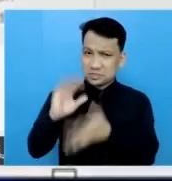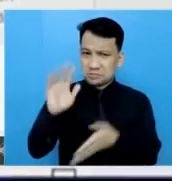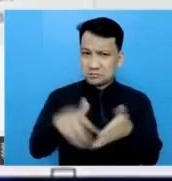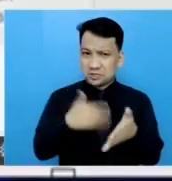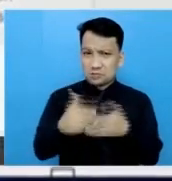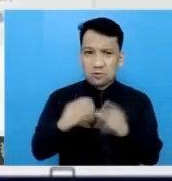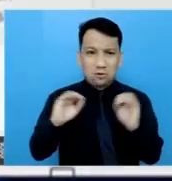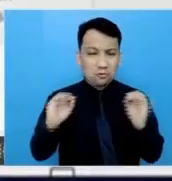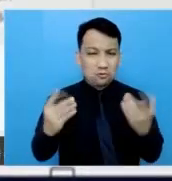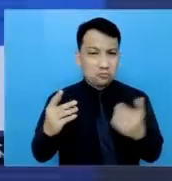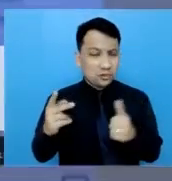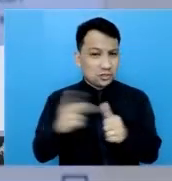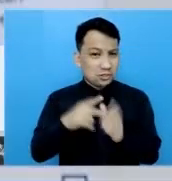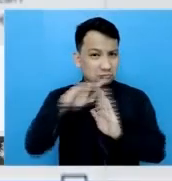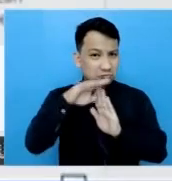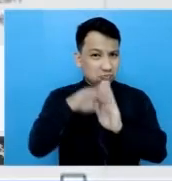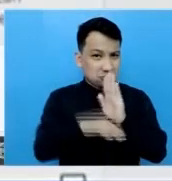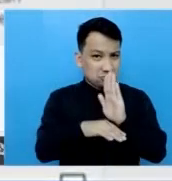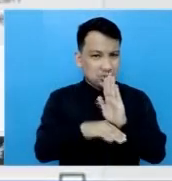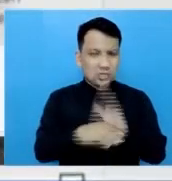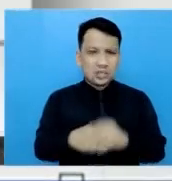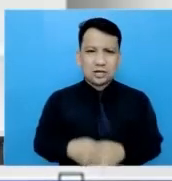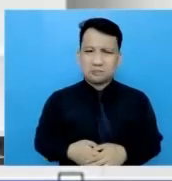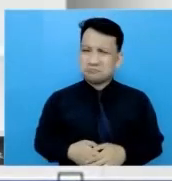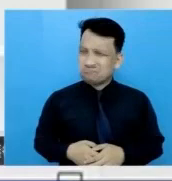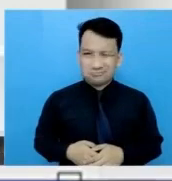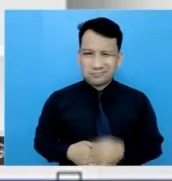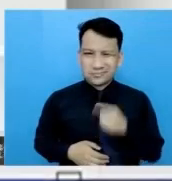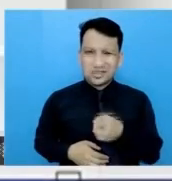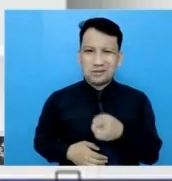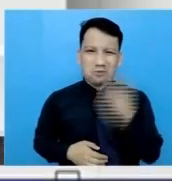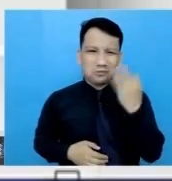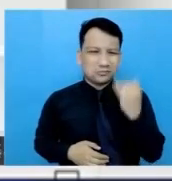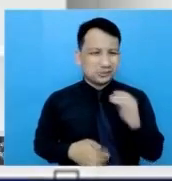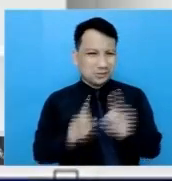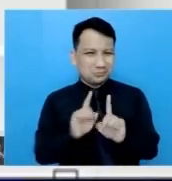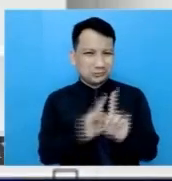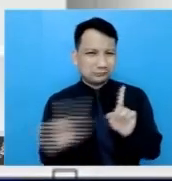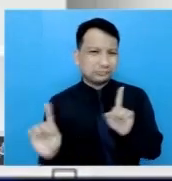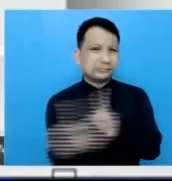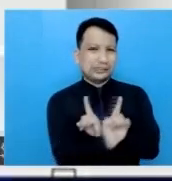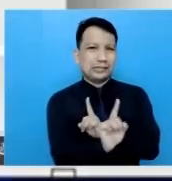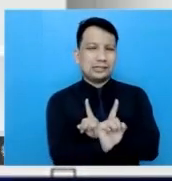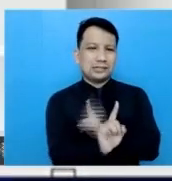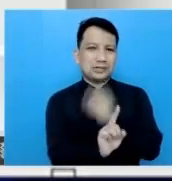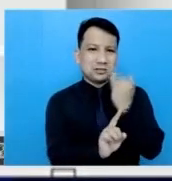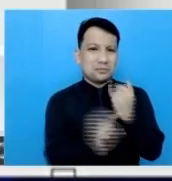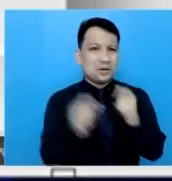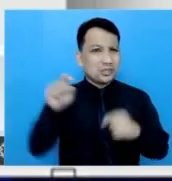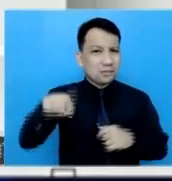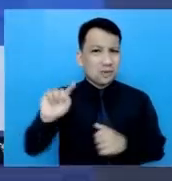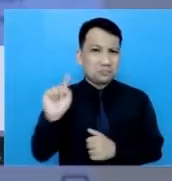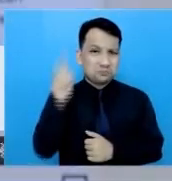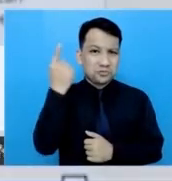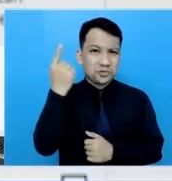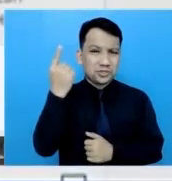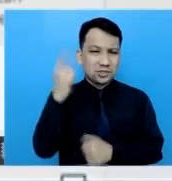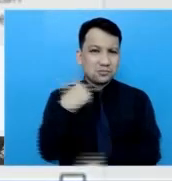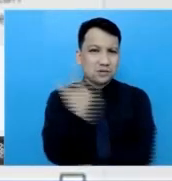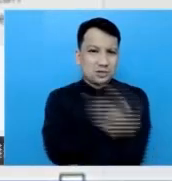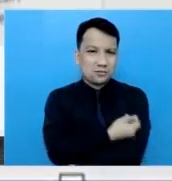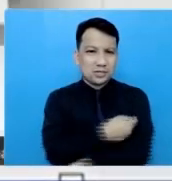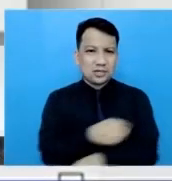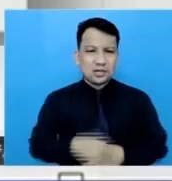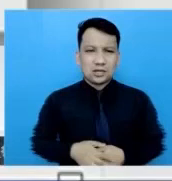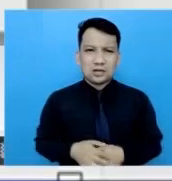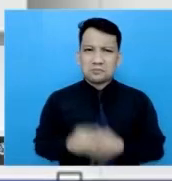walang priority listing. May dismayado rin sa umano'y pagsingit ng aktres sa pila ng mga dapat maunang bakunahan. Hirit pa na